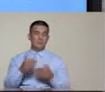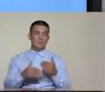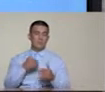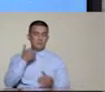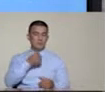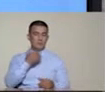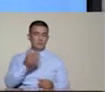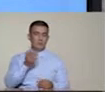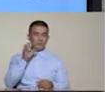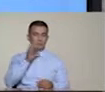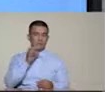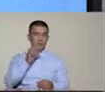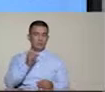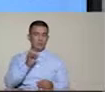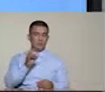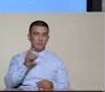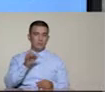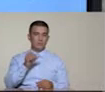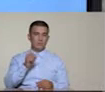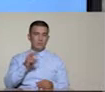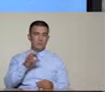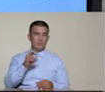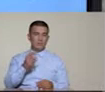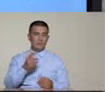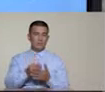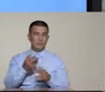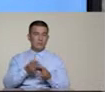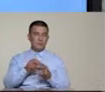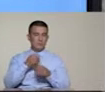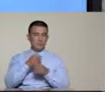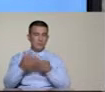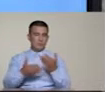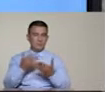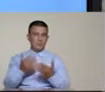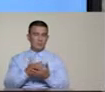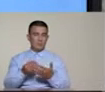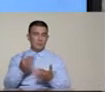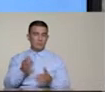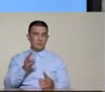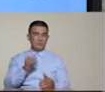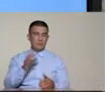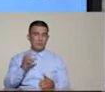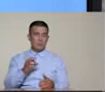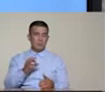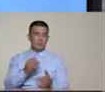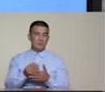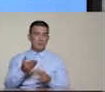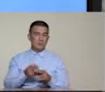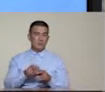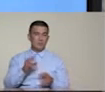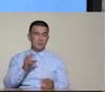o'zbek arxeologiyasining rivojlanishida, ya'ni Muso Saidjonov va Yahyo